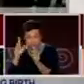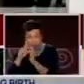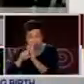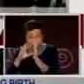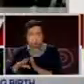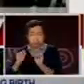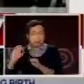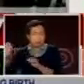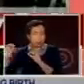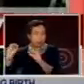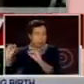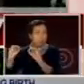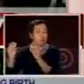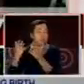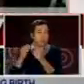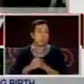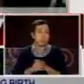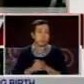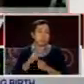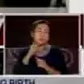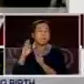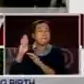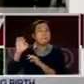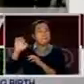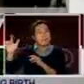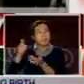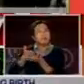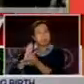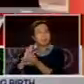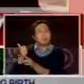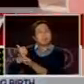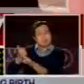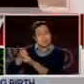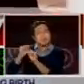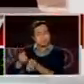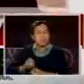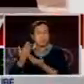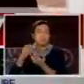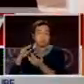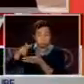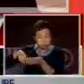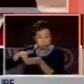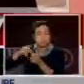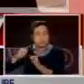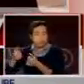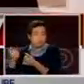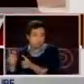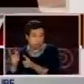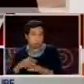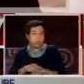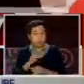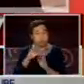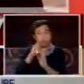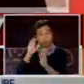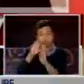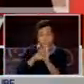The usual exceptions are the Bill of Rights, yan, self-executory yan, basahin mo, sundin mo. And constitutional provisions,